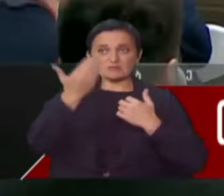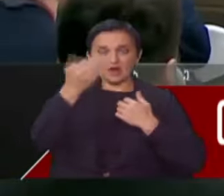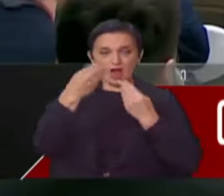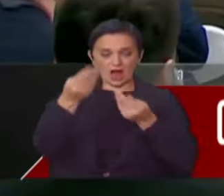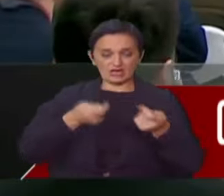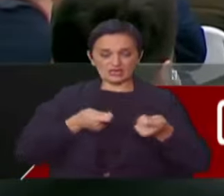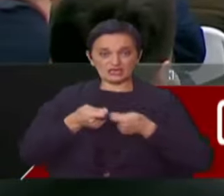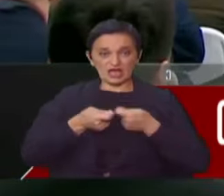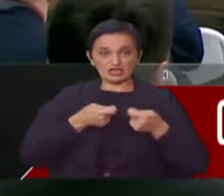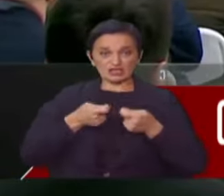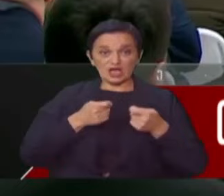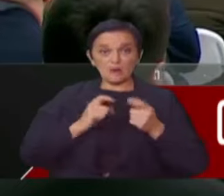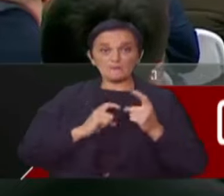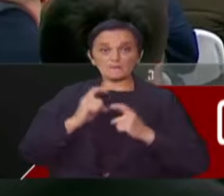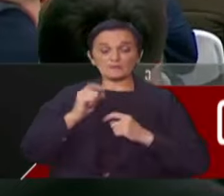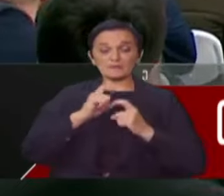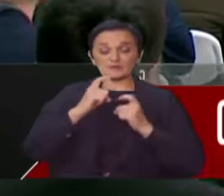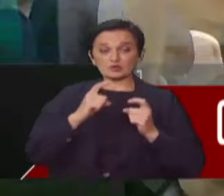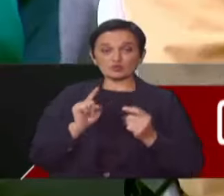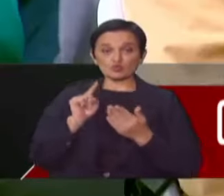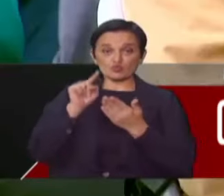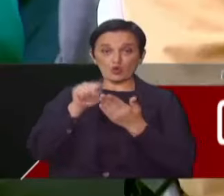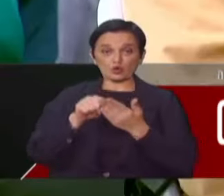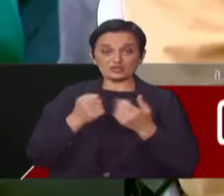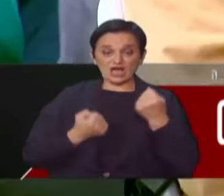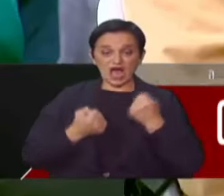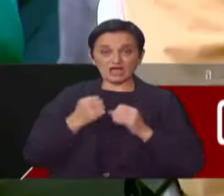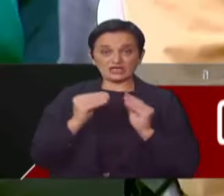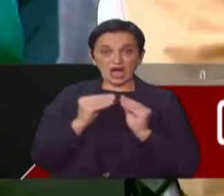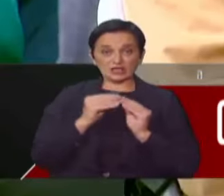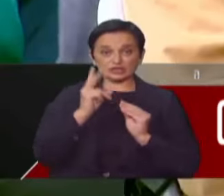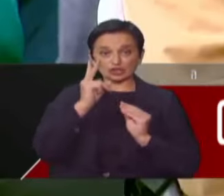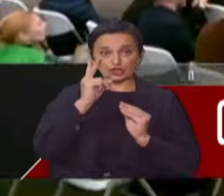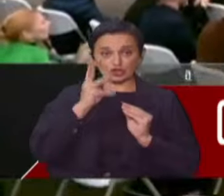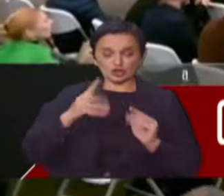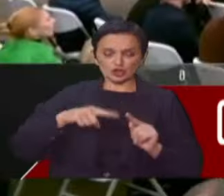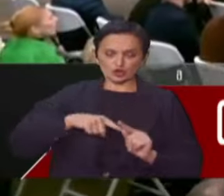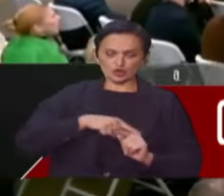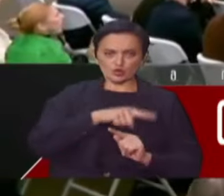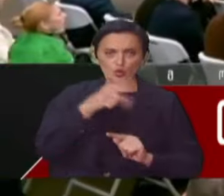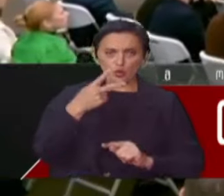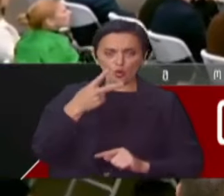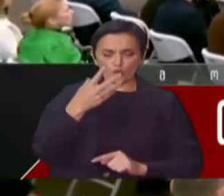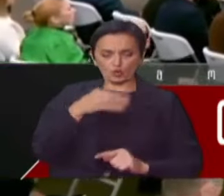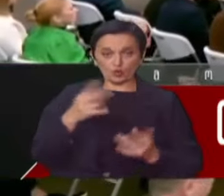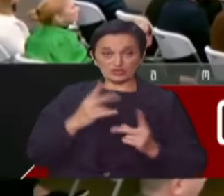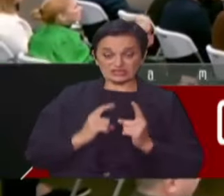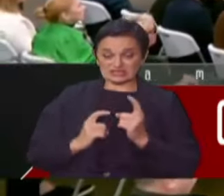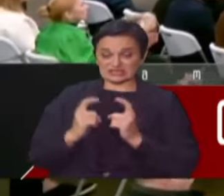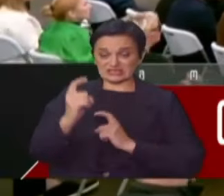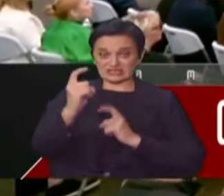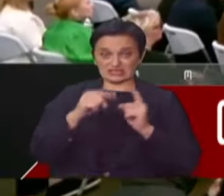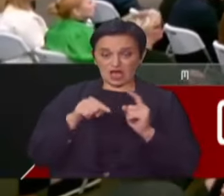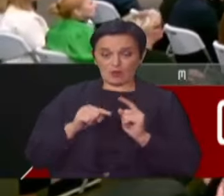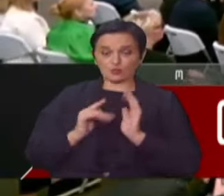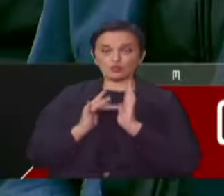როდესაც დედაქალაქის ცენტრიდან მთაწმინდის პარკში მოსახვედრად ავტომობილით 10 კილომეტრის გავლა და სულ მცირე 20 წუთია საჭირო, საბაგიროთ იმ